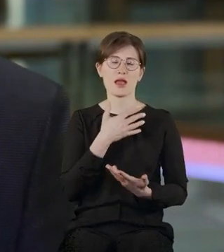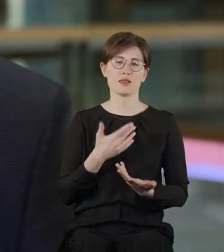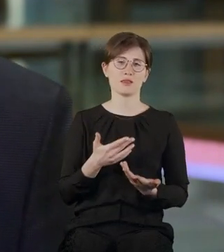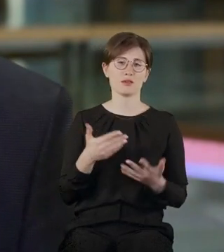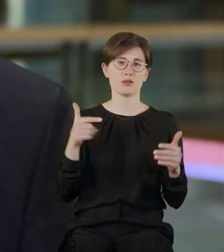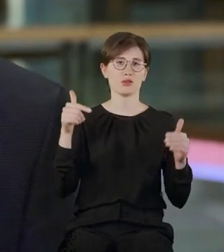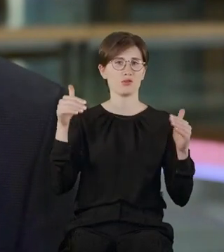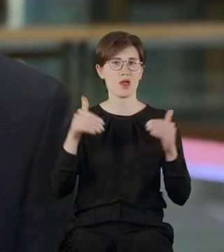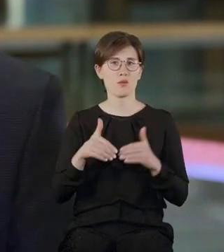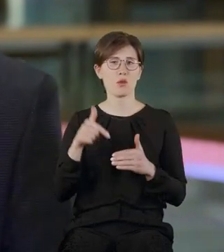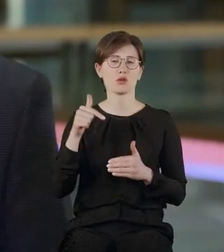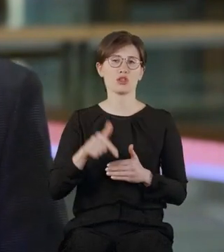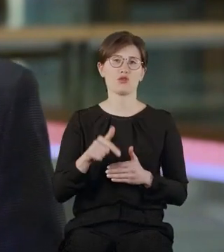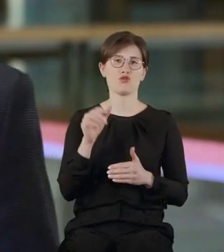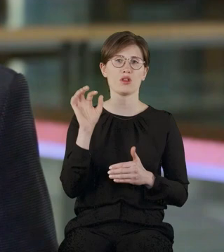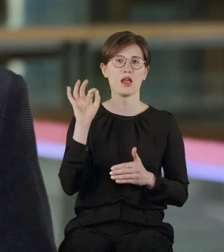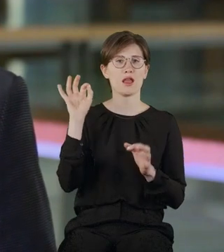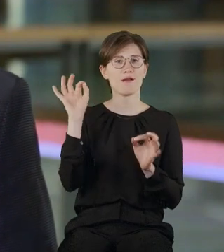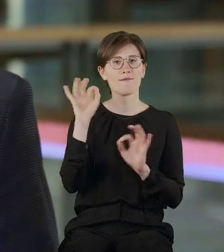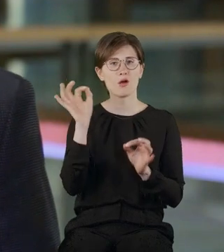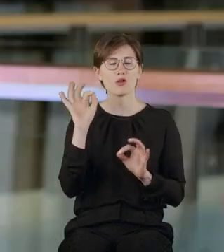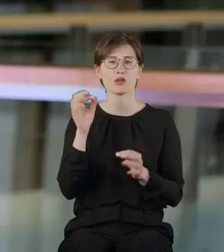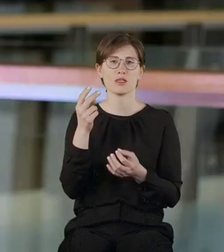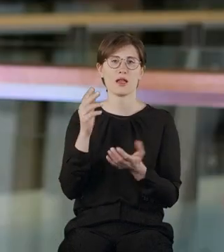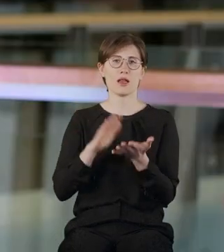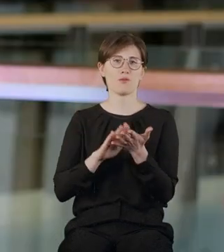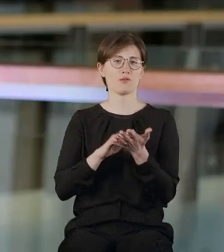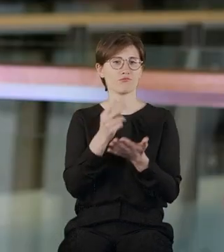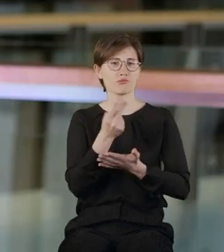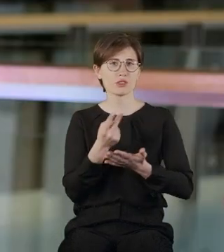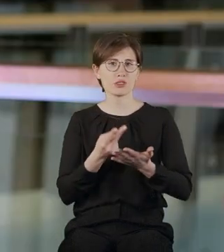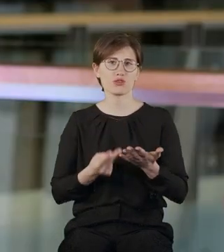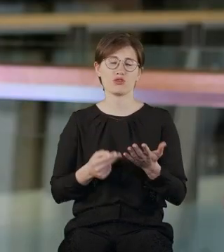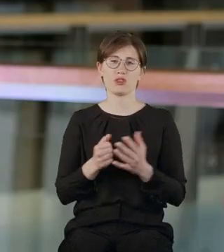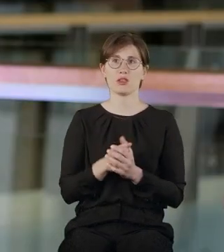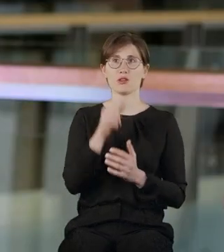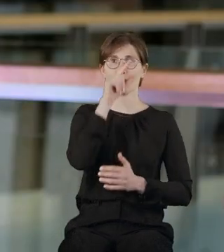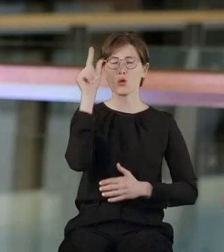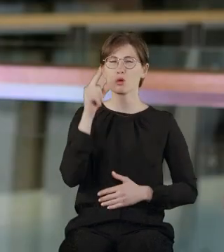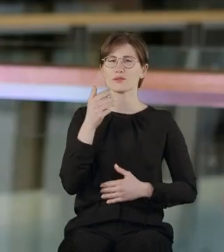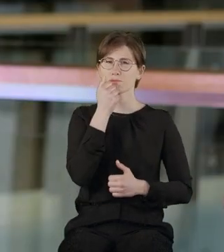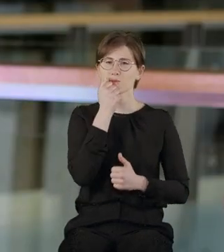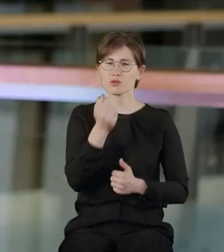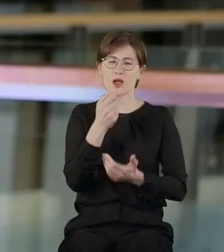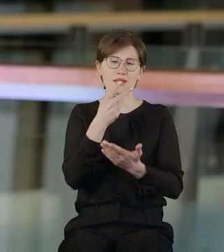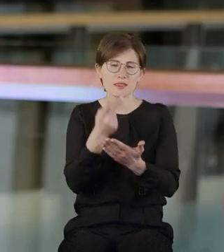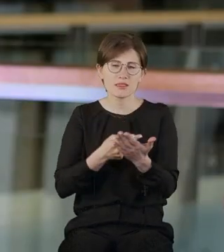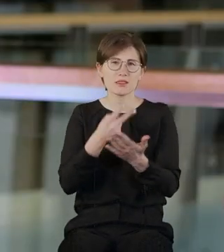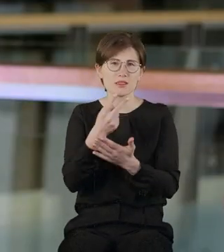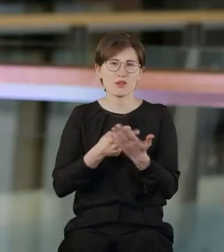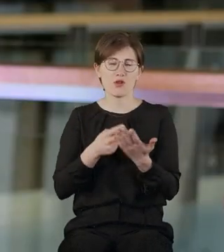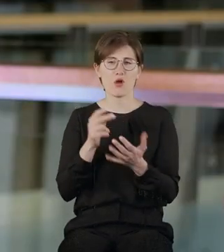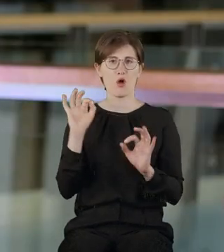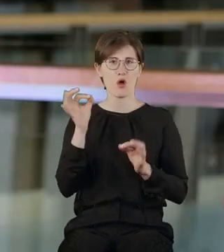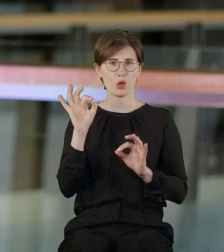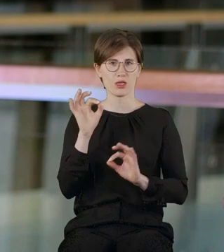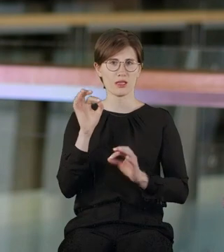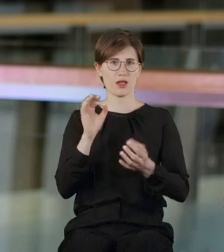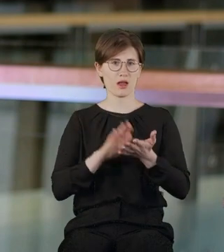Można w oryginale czytać Pismo Święte. Bardzo wielu ludzi to z wielką pasją robi, móc w oryginale